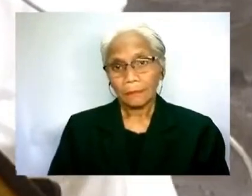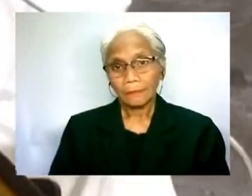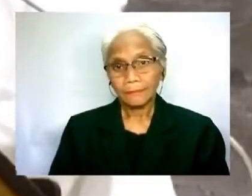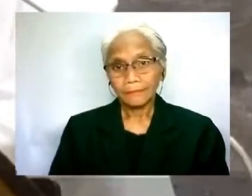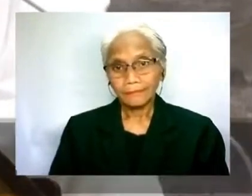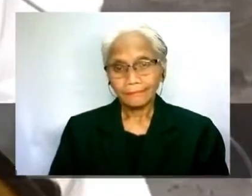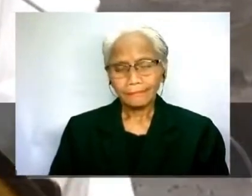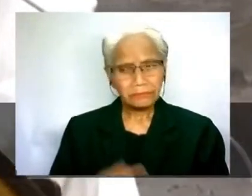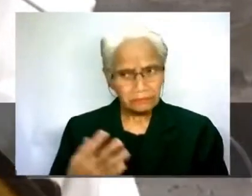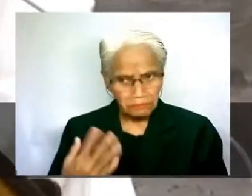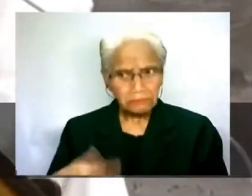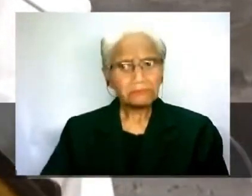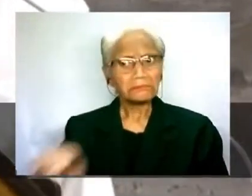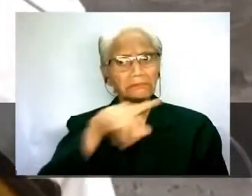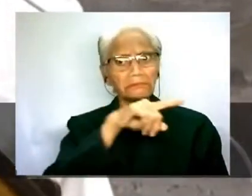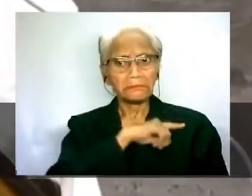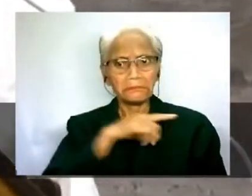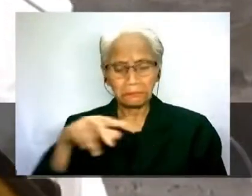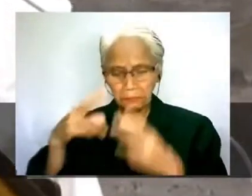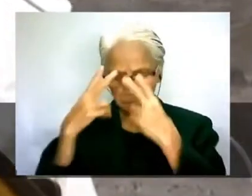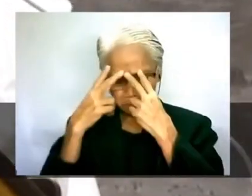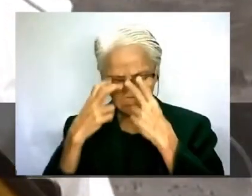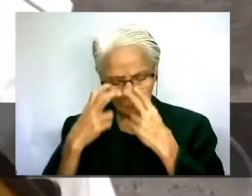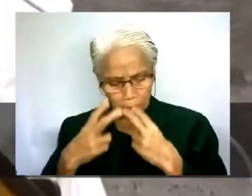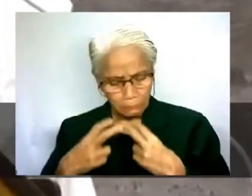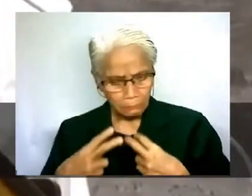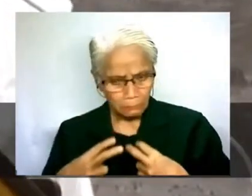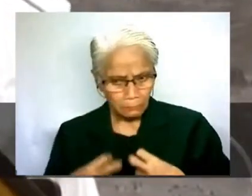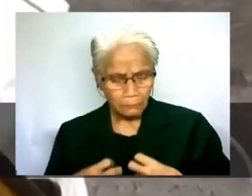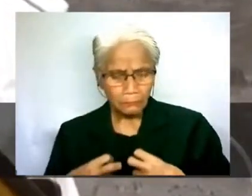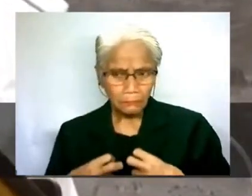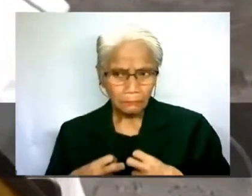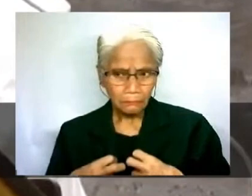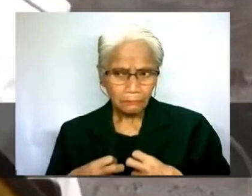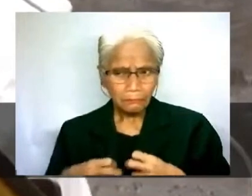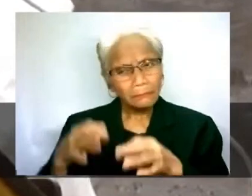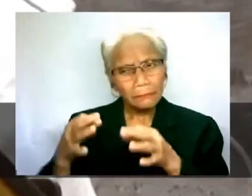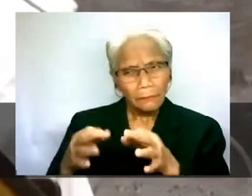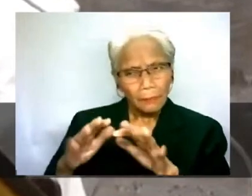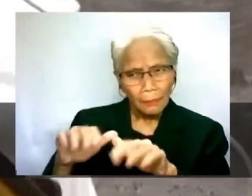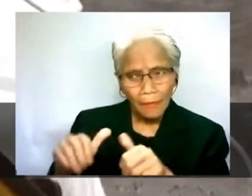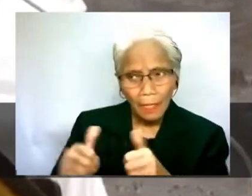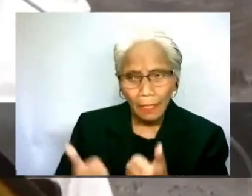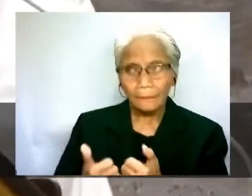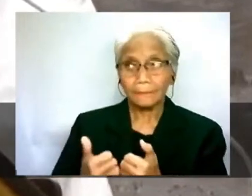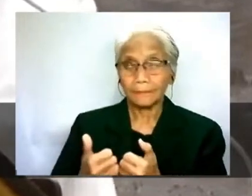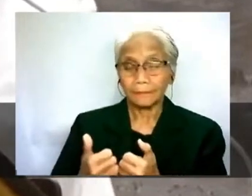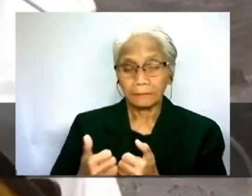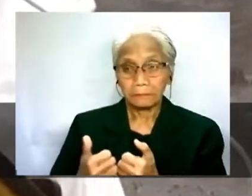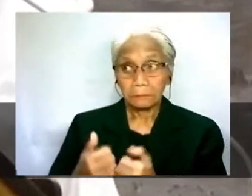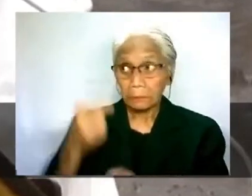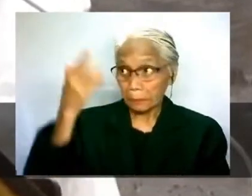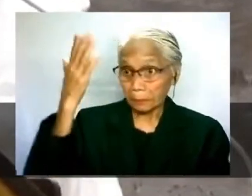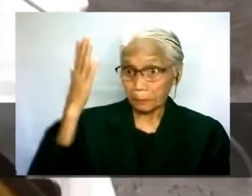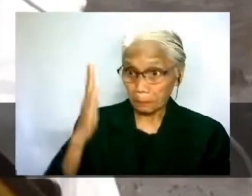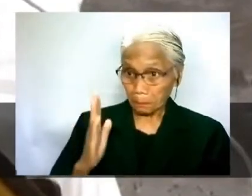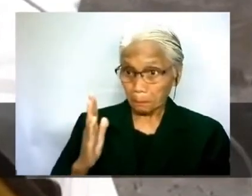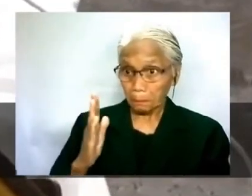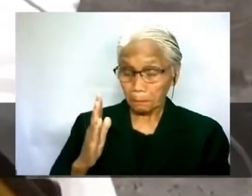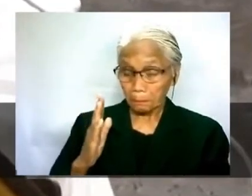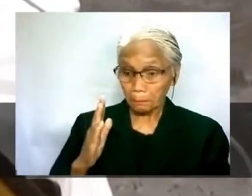pinagnilayan natin kung paanong ang Diyos ang tagapagsimula